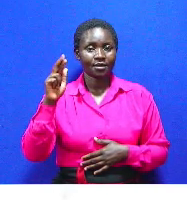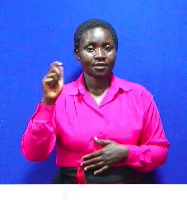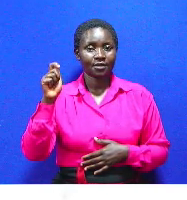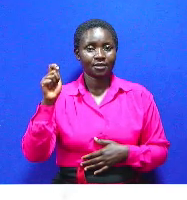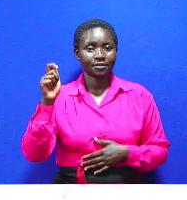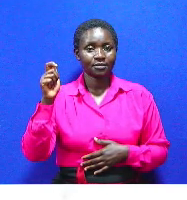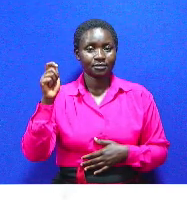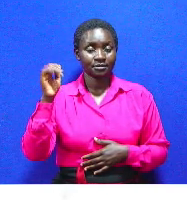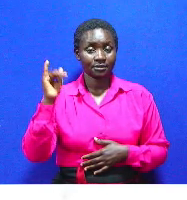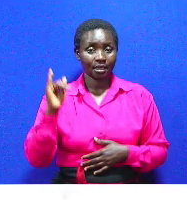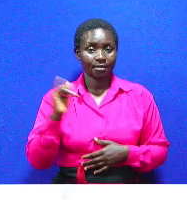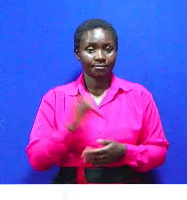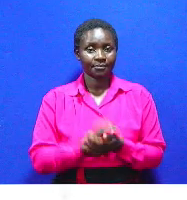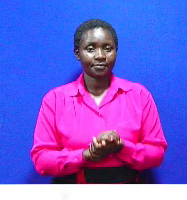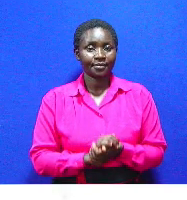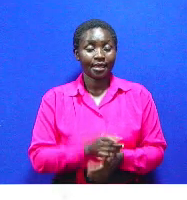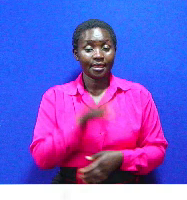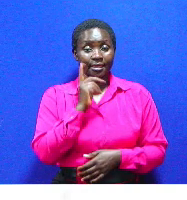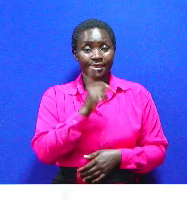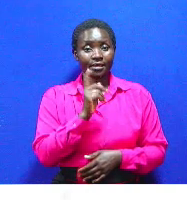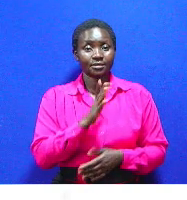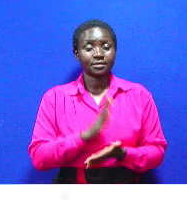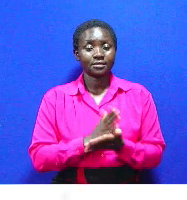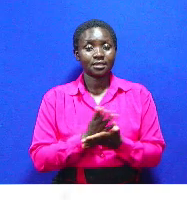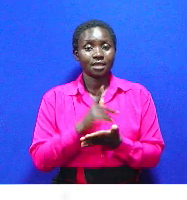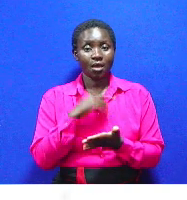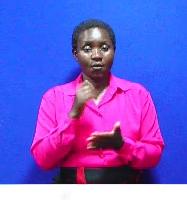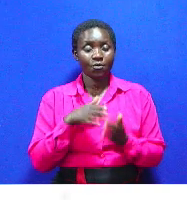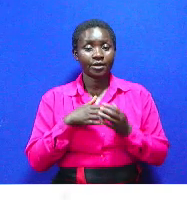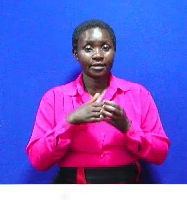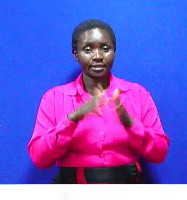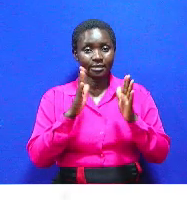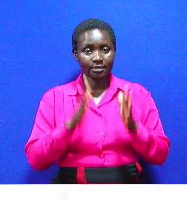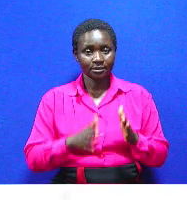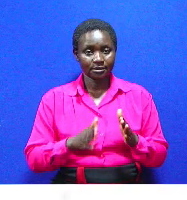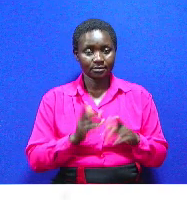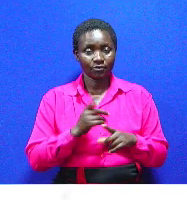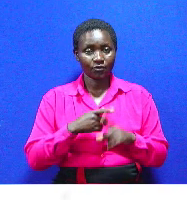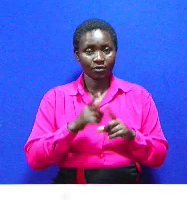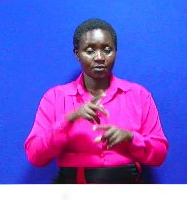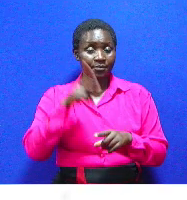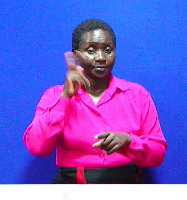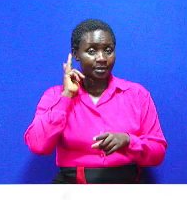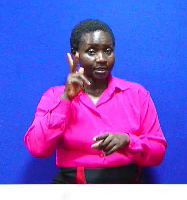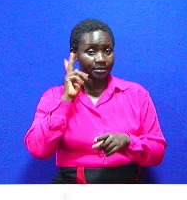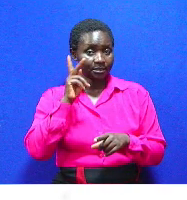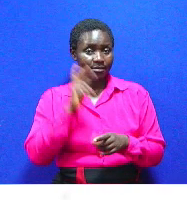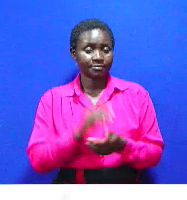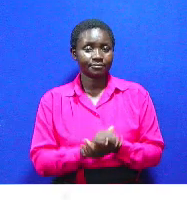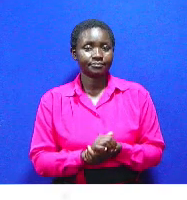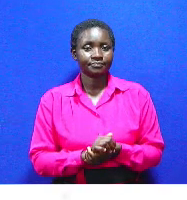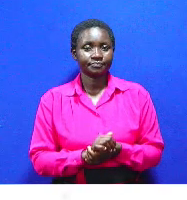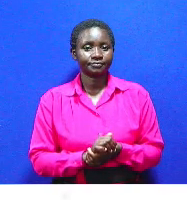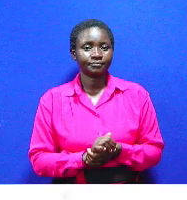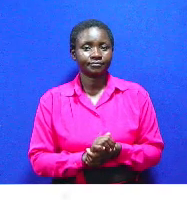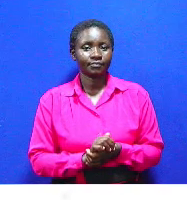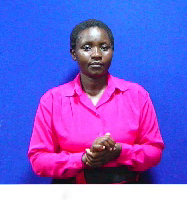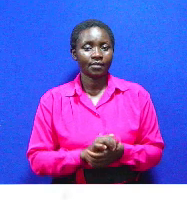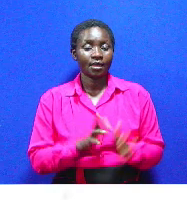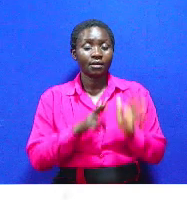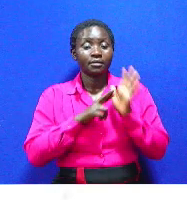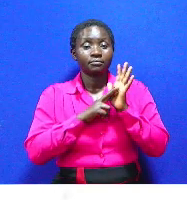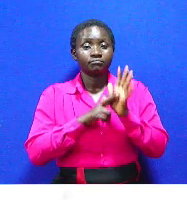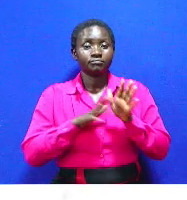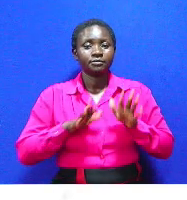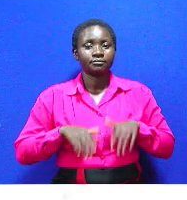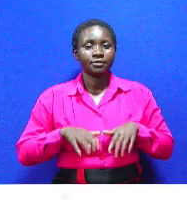boigo nigo baba komochia egati ya baraikuru ase county ya Kisii. Gati yabo nga monomo women rep wa county